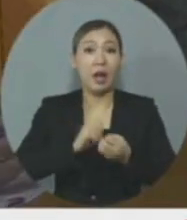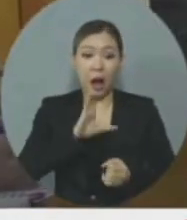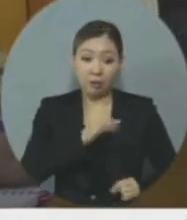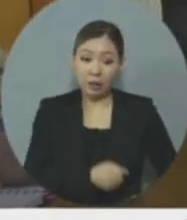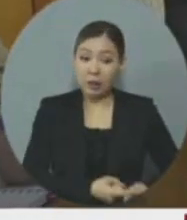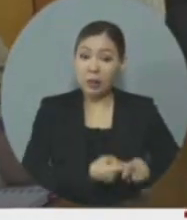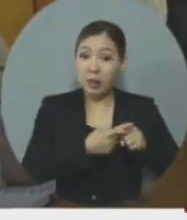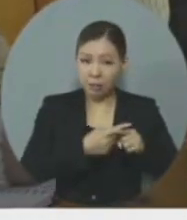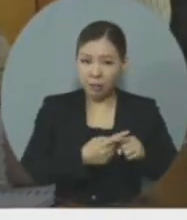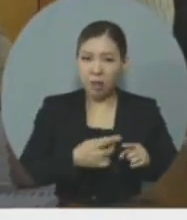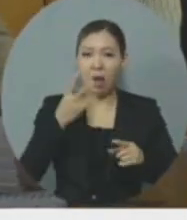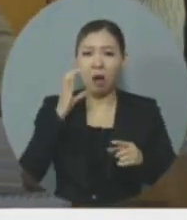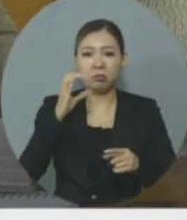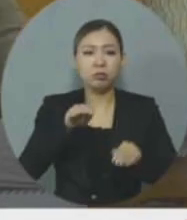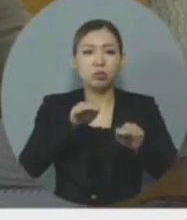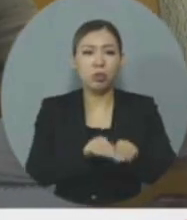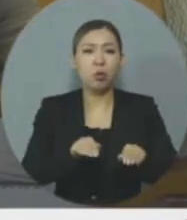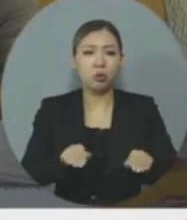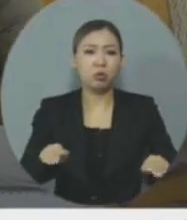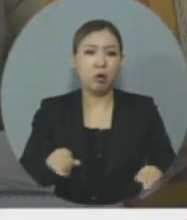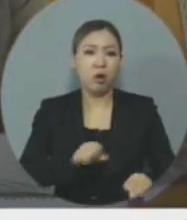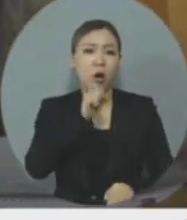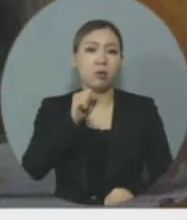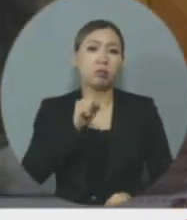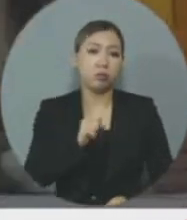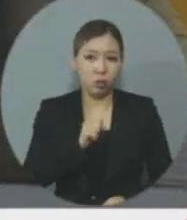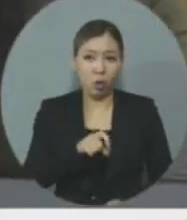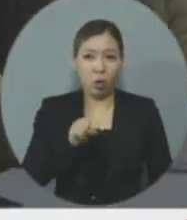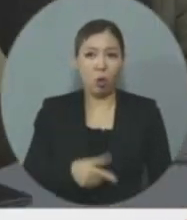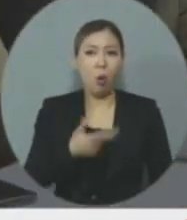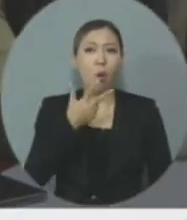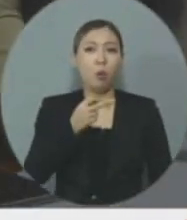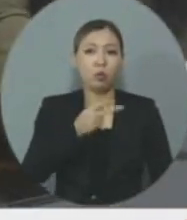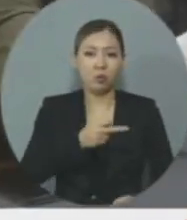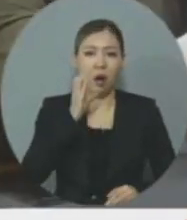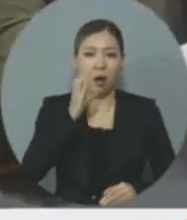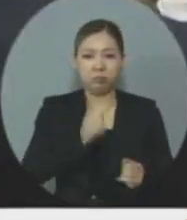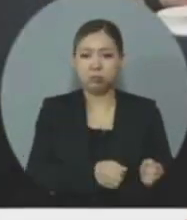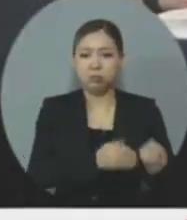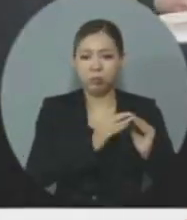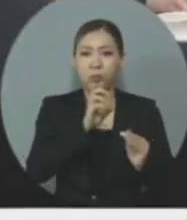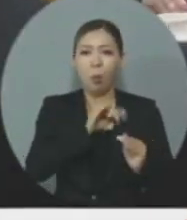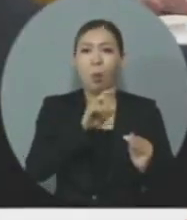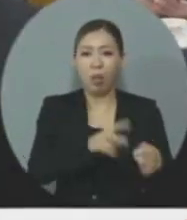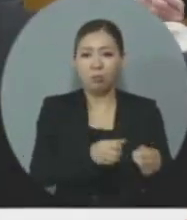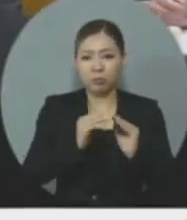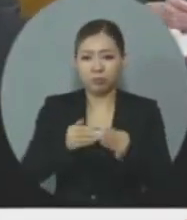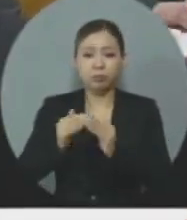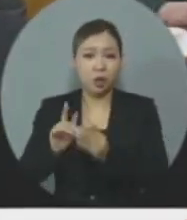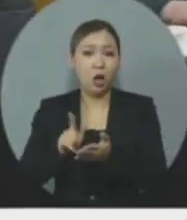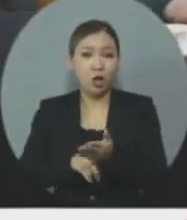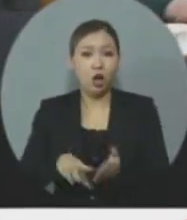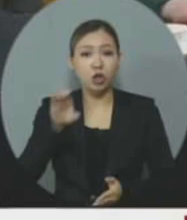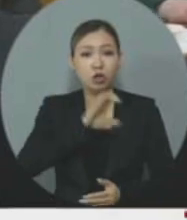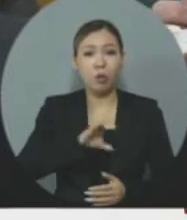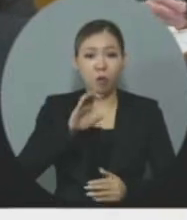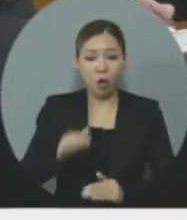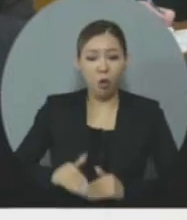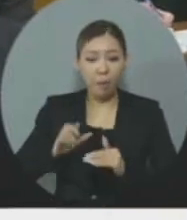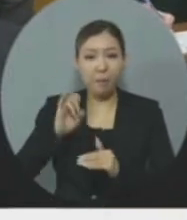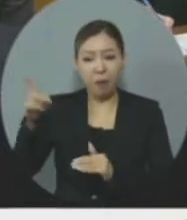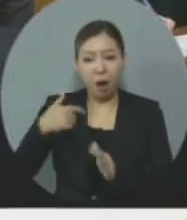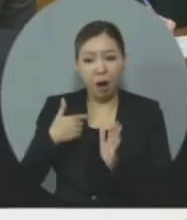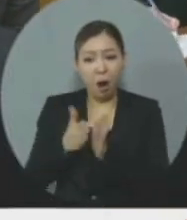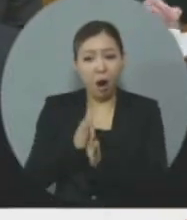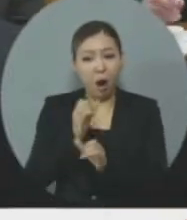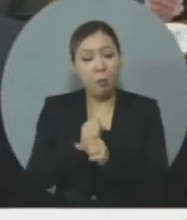нийтийн тээврийн зогсоолын асуудал яригдана. Одоогийн байдлаар 30 гаруй терминал хэрэгтэй учраас Европын Сэргэн босгол хөгжлийн банктай хамтран ажиллах боломж байгаа эсэх санал